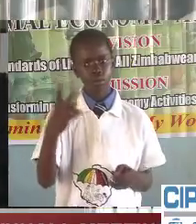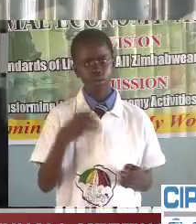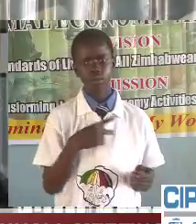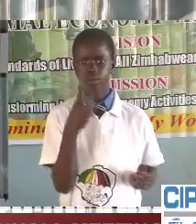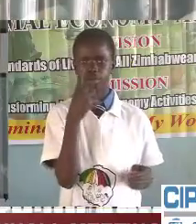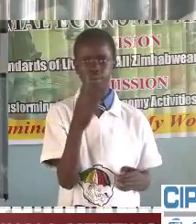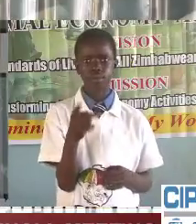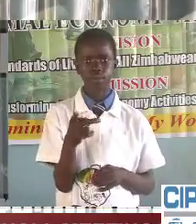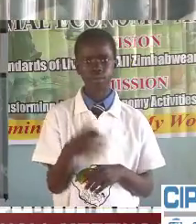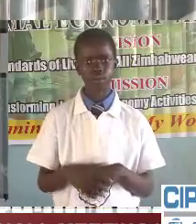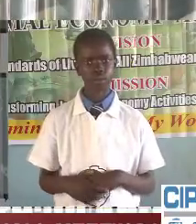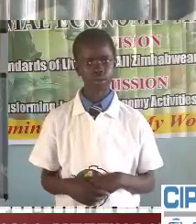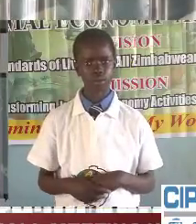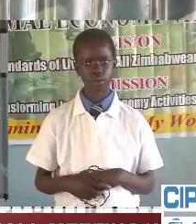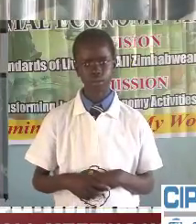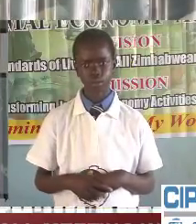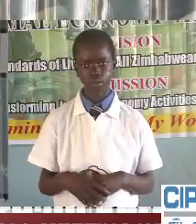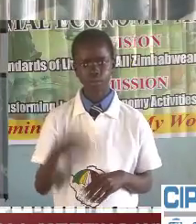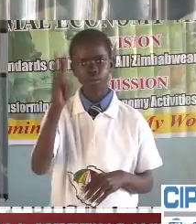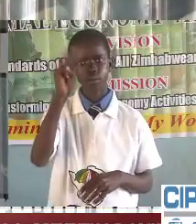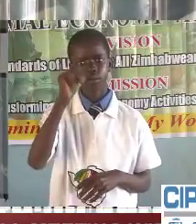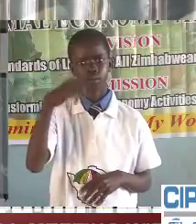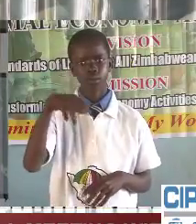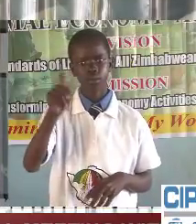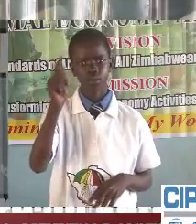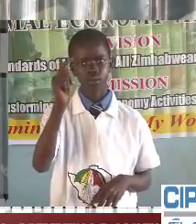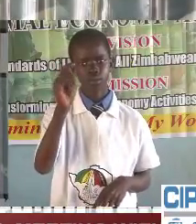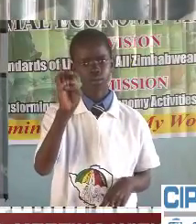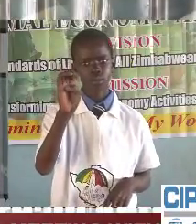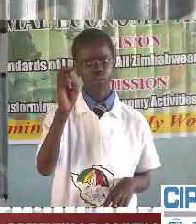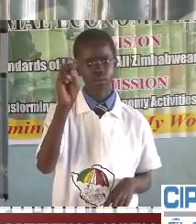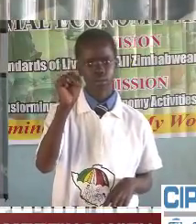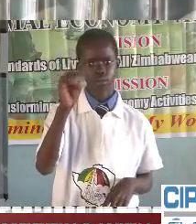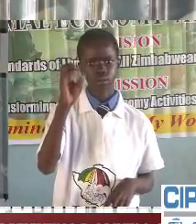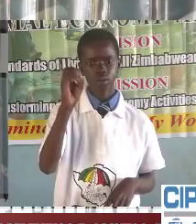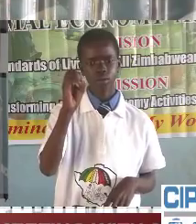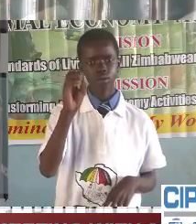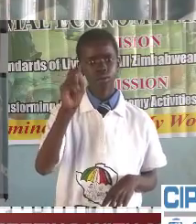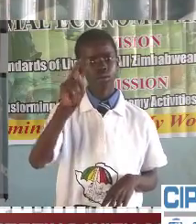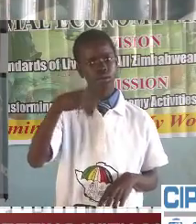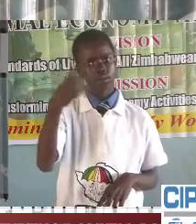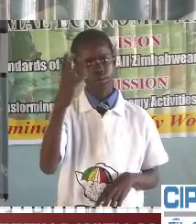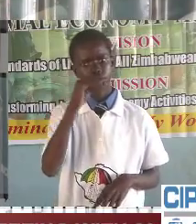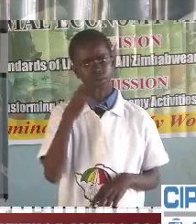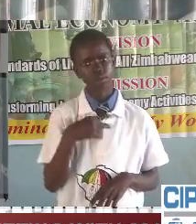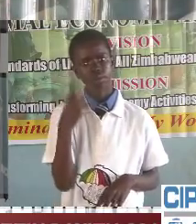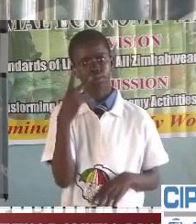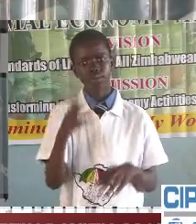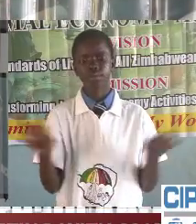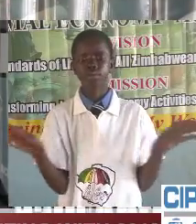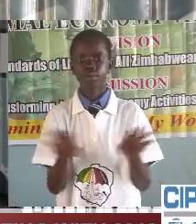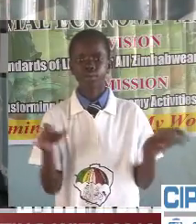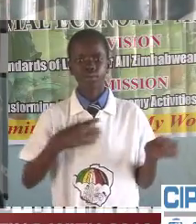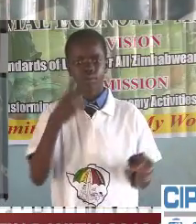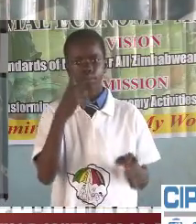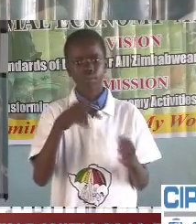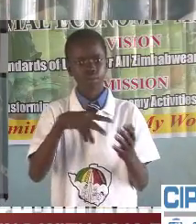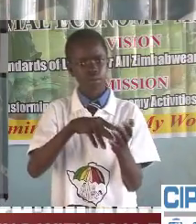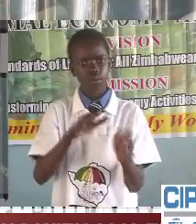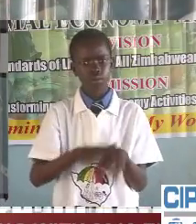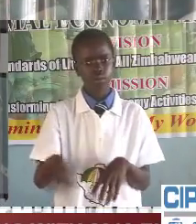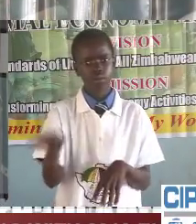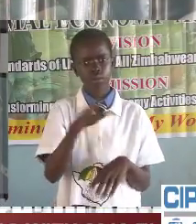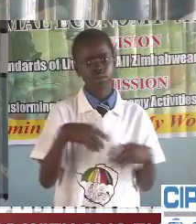apa mutemo unoti kune anonzi mavendors license. Saka tichamirira kuti hoga